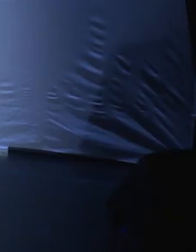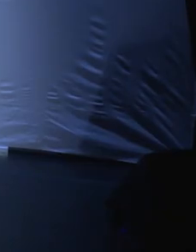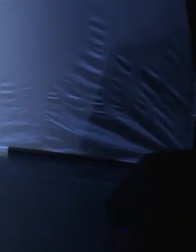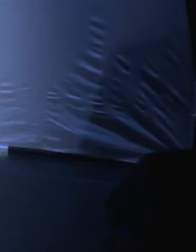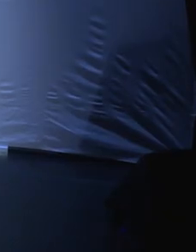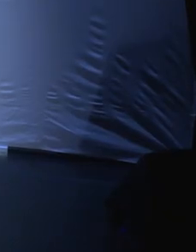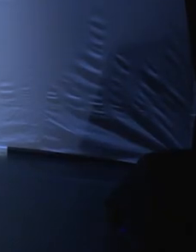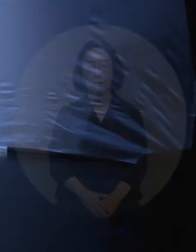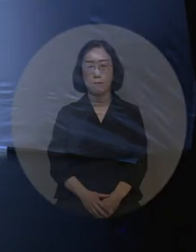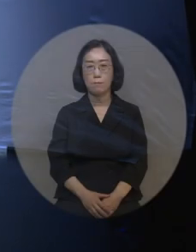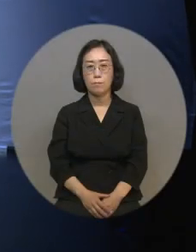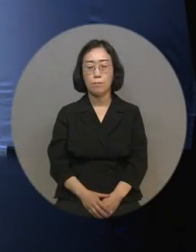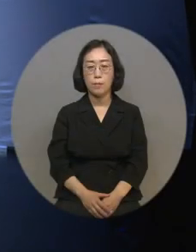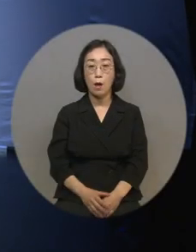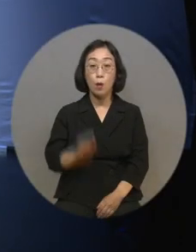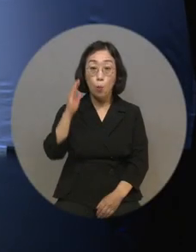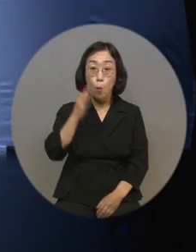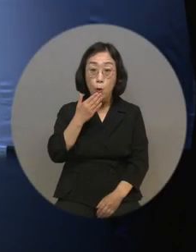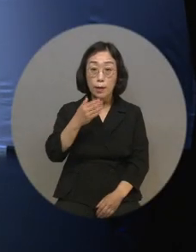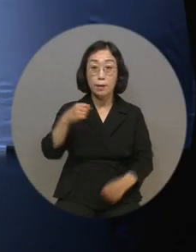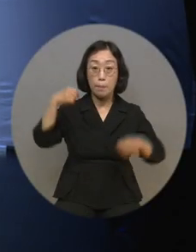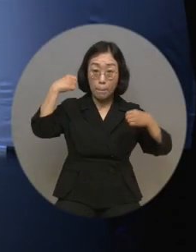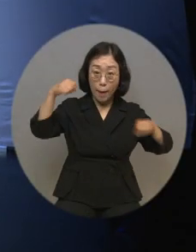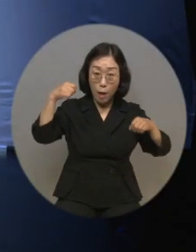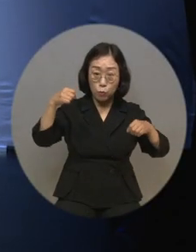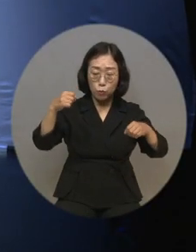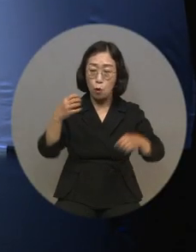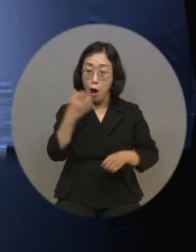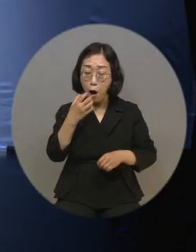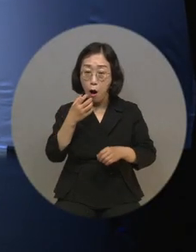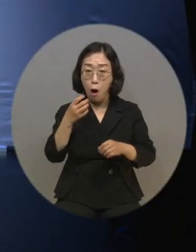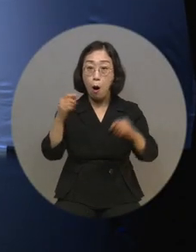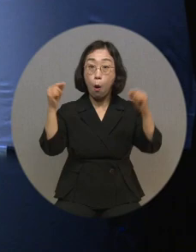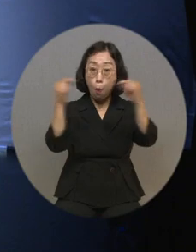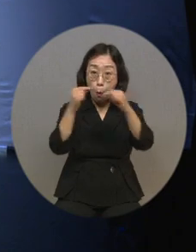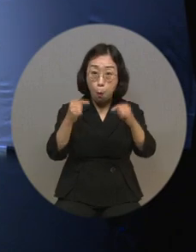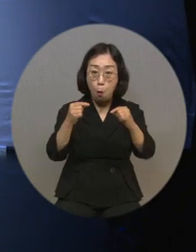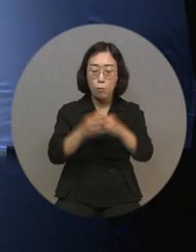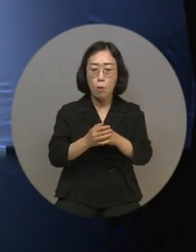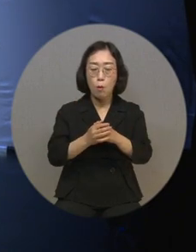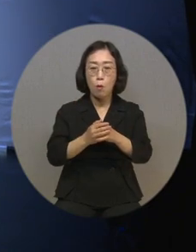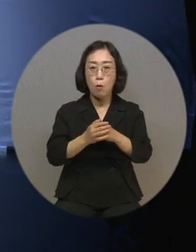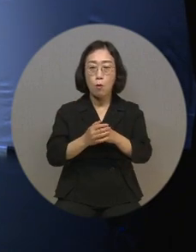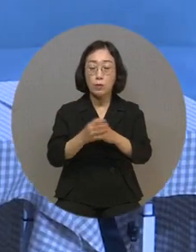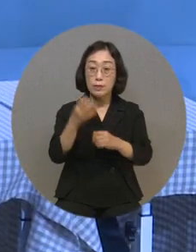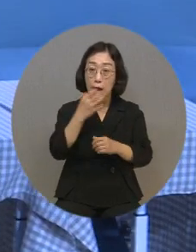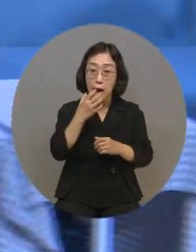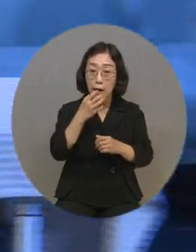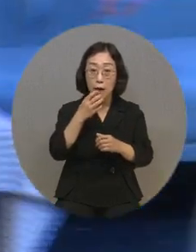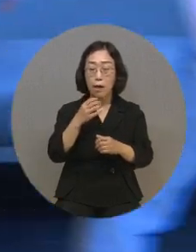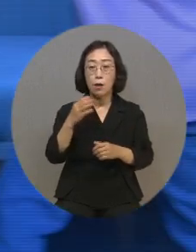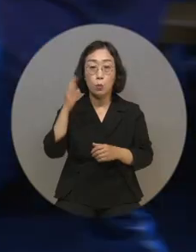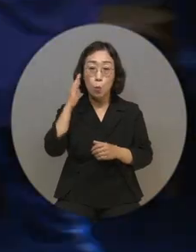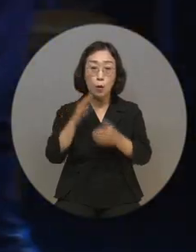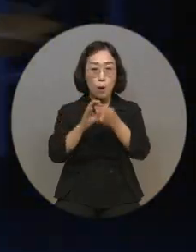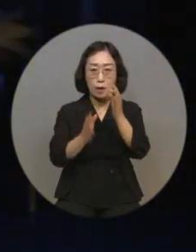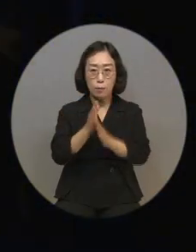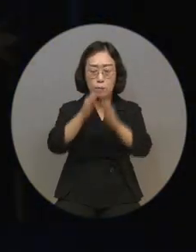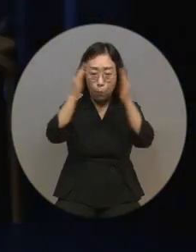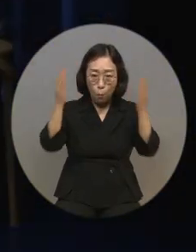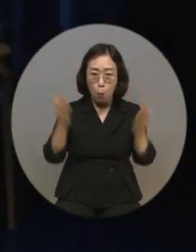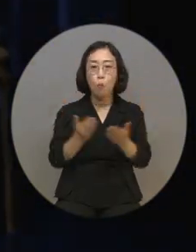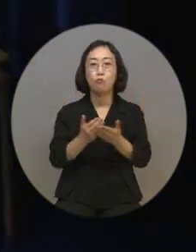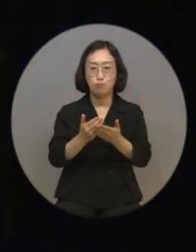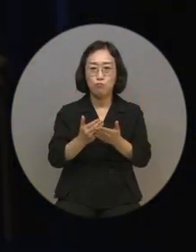무대 위 농인배우와 청인배우의 호흡은 장애인, 비장애인 할 것 없이 장애 인식 개선에 대한 높은 평을